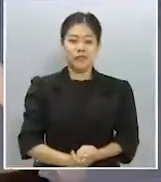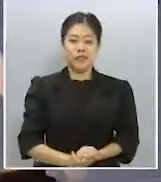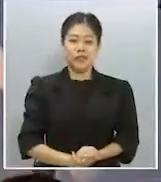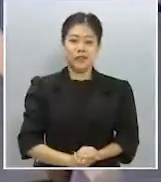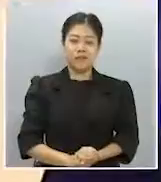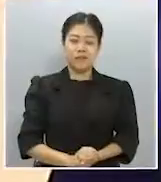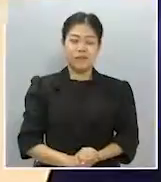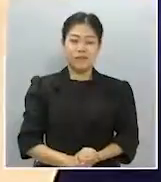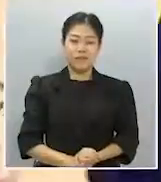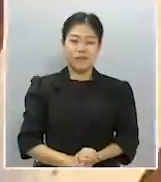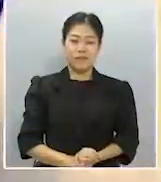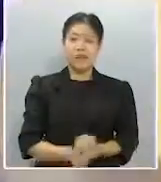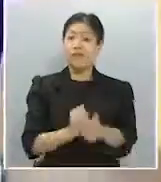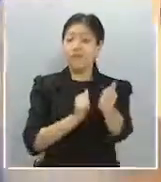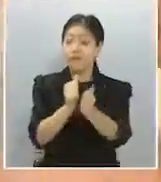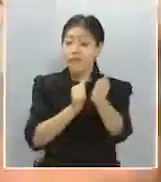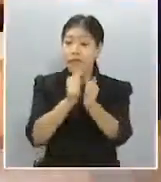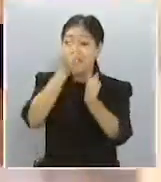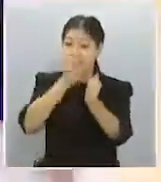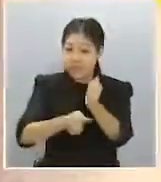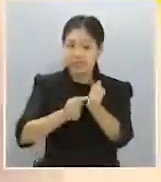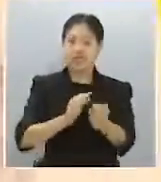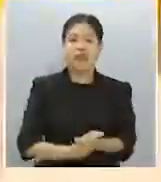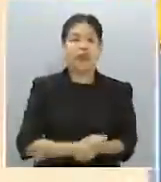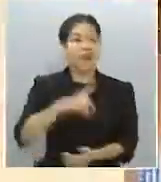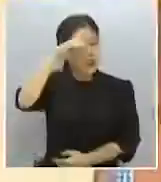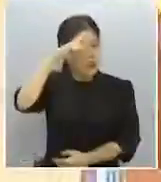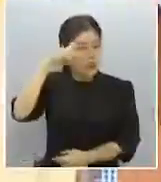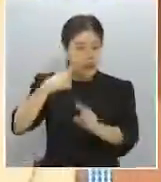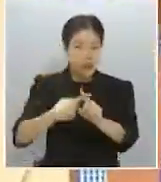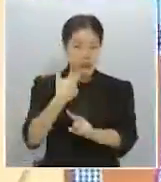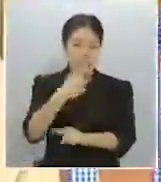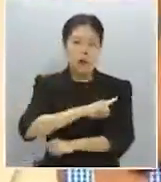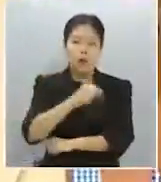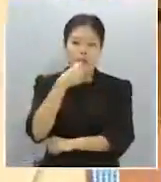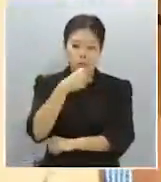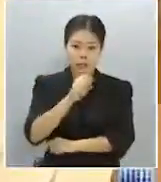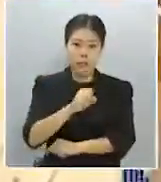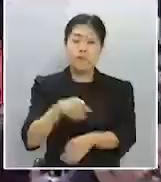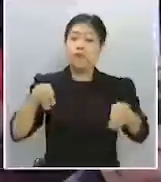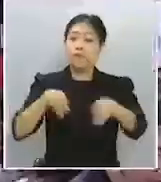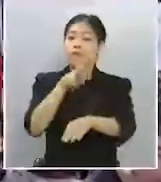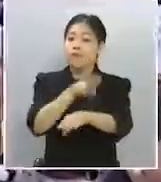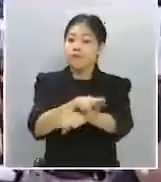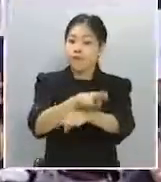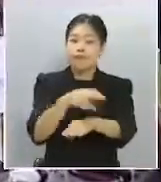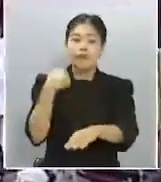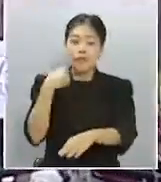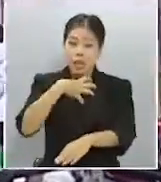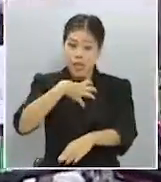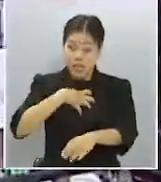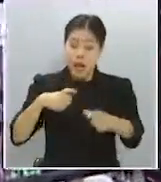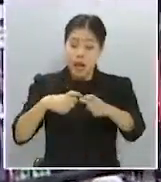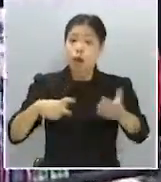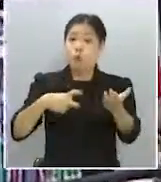เราจะแข่งขันกันจริงๆเนี่ยนะฮะวันเสาร์ที่10มีนาคมณราชมังคลากีฬาสถานใครอยากได้ตั๋วฟัง